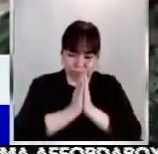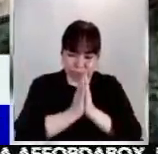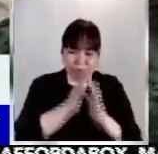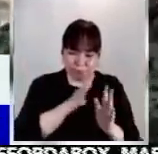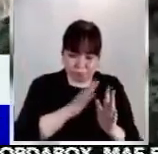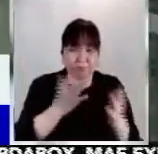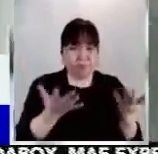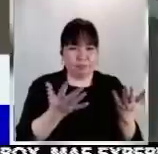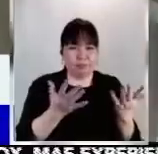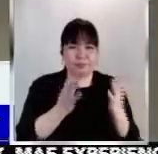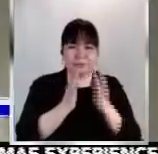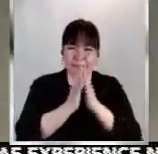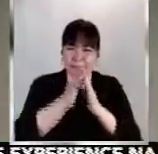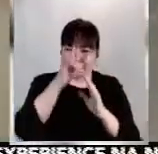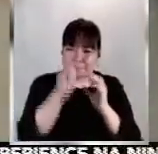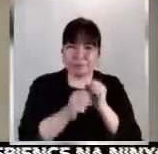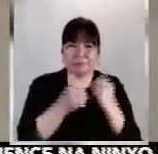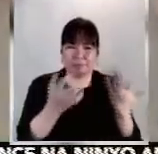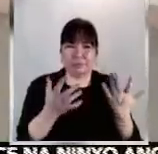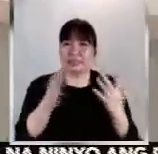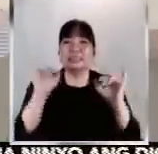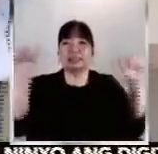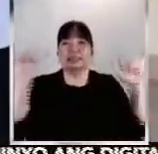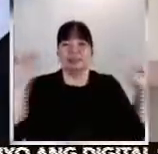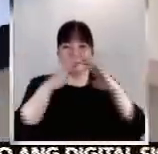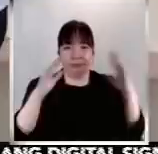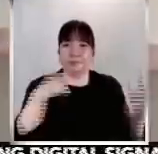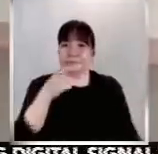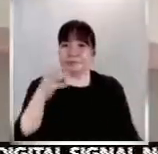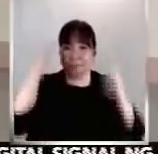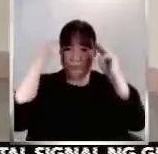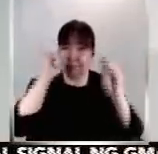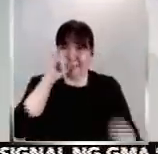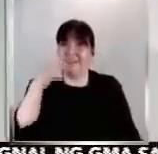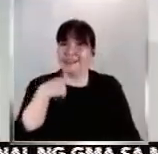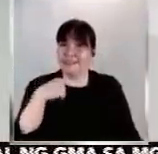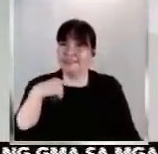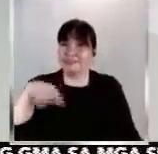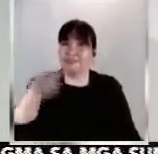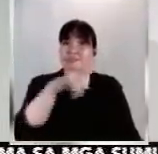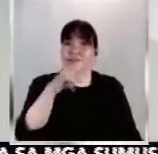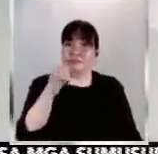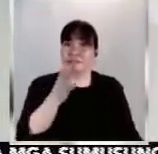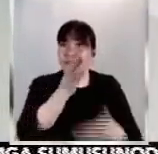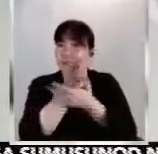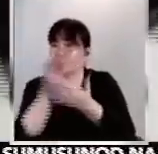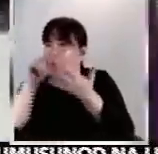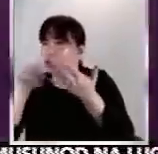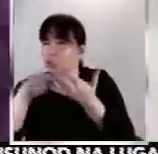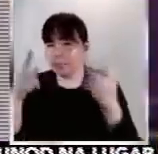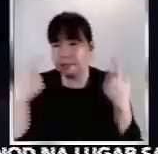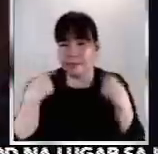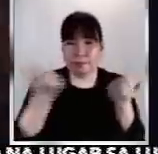ng taimtim. Tinayak rin ni Moreno ang vaccine supply ng lungsod sa pagbisita sa COVID vaccine storage facility sa Santa